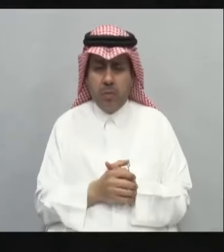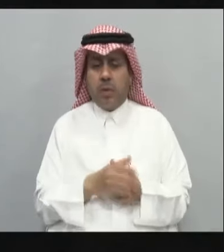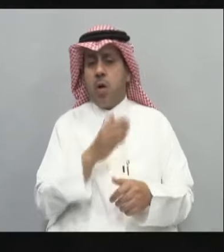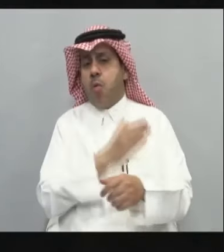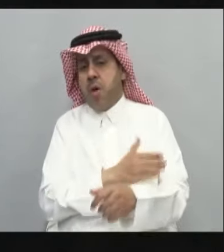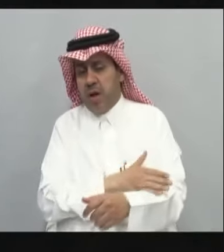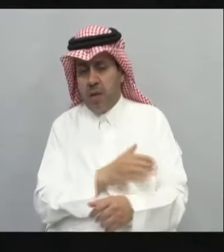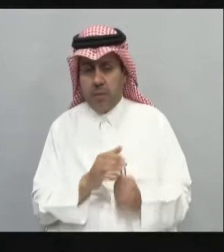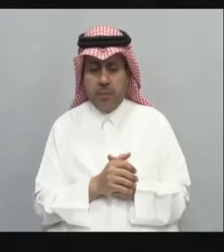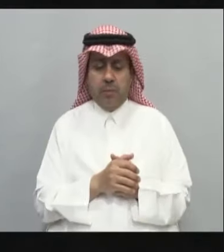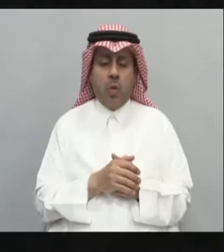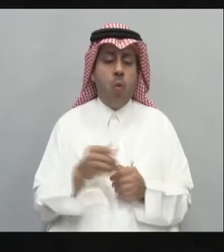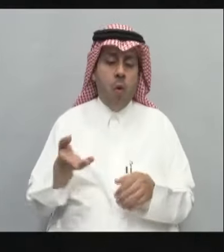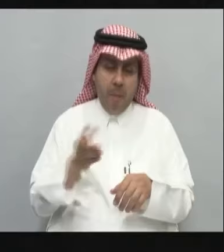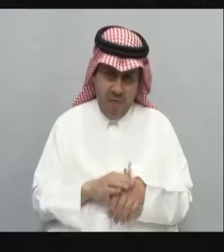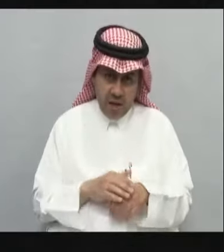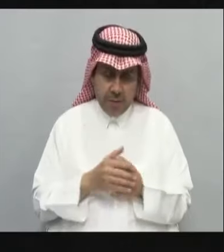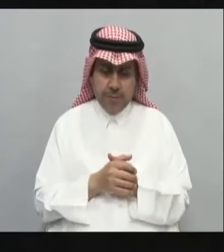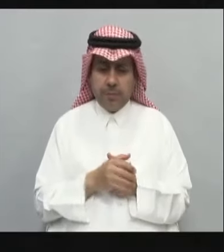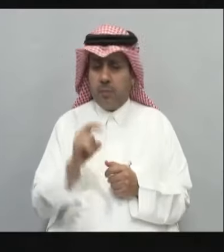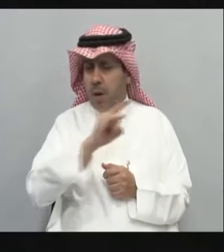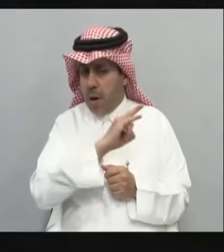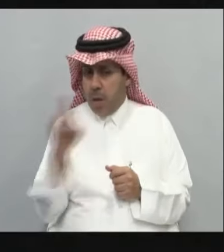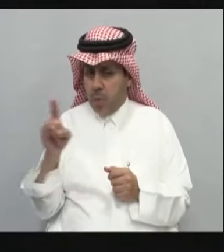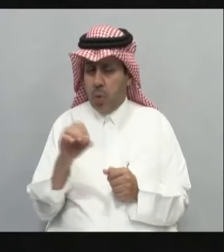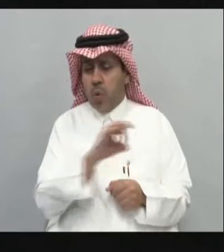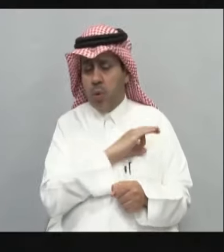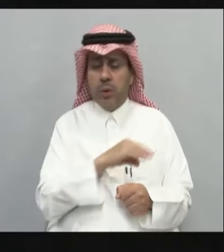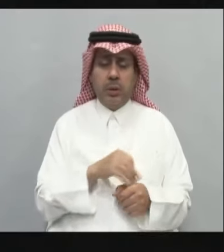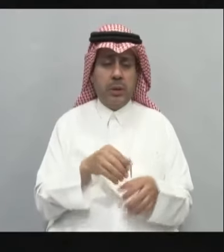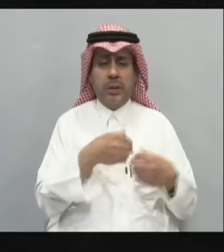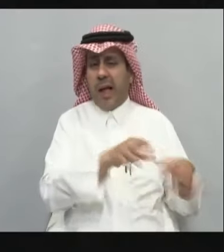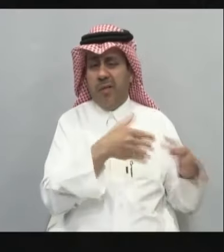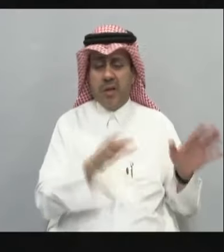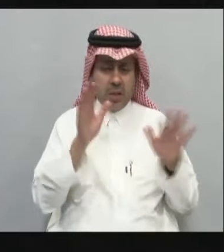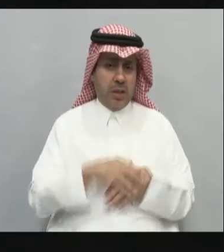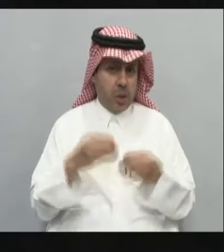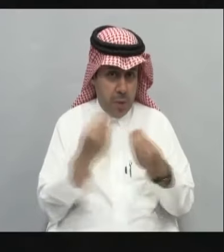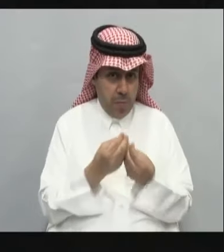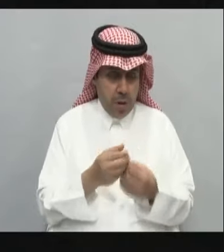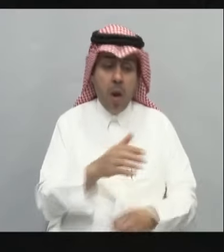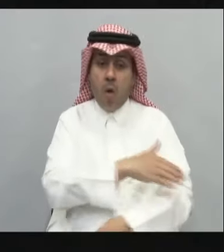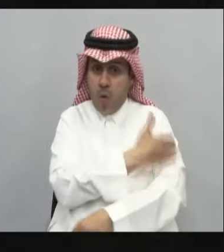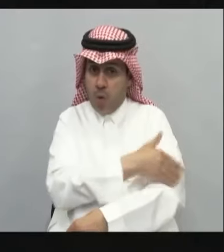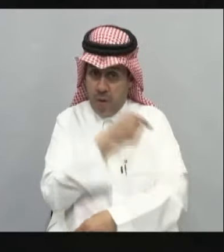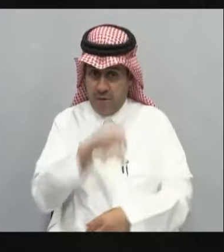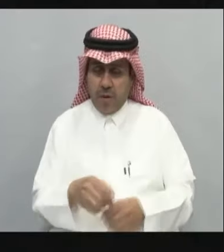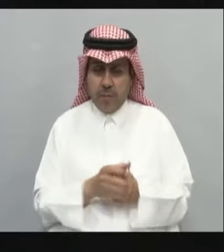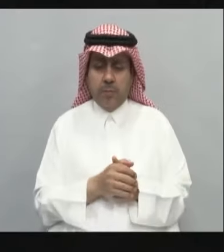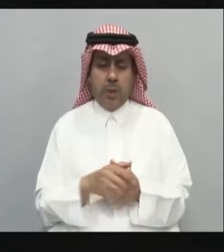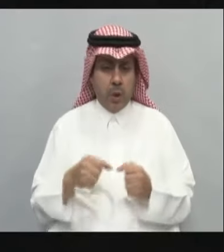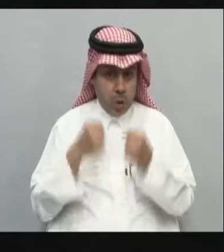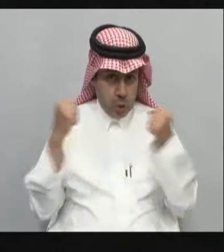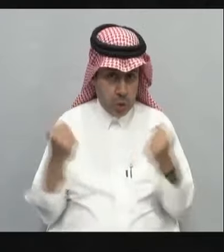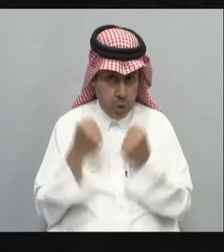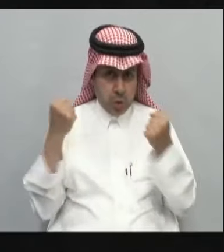مريض ومع ذلك لم يرد ان يتخلف عن صلاه الجماعه ما ان العذر موجود لكن من حرصهم